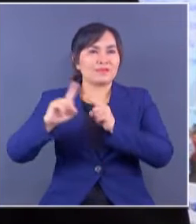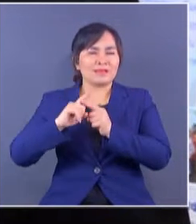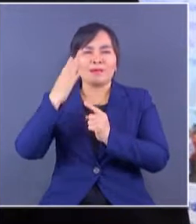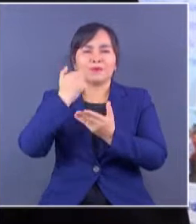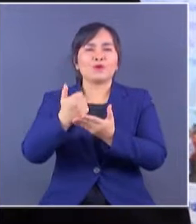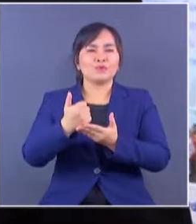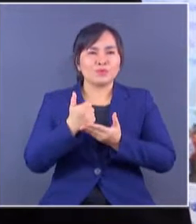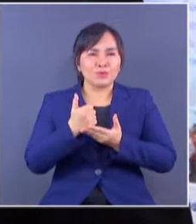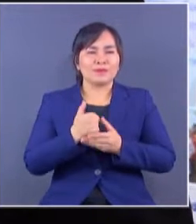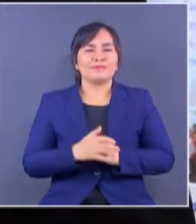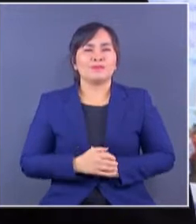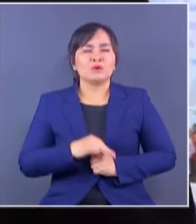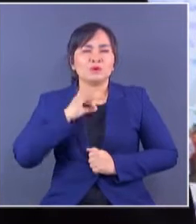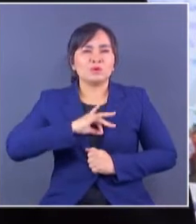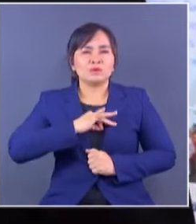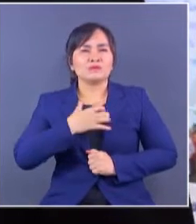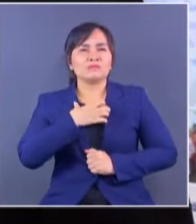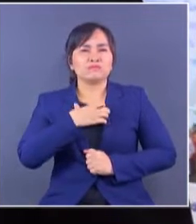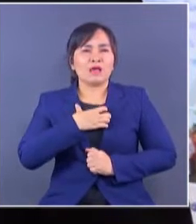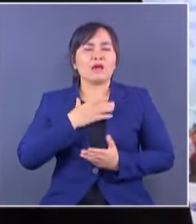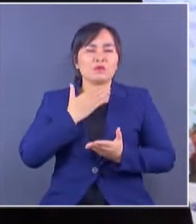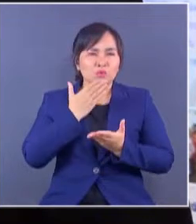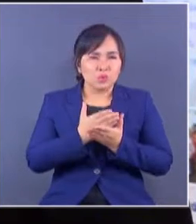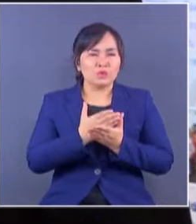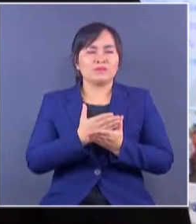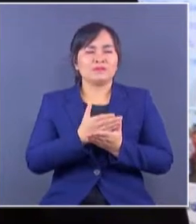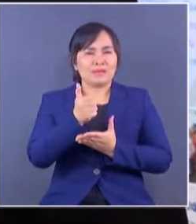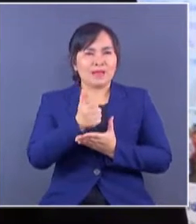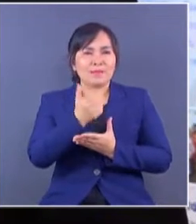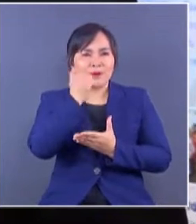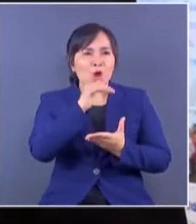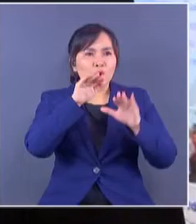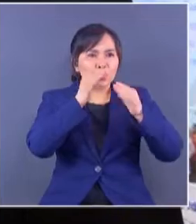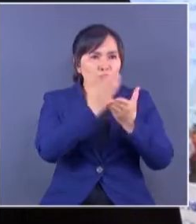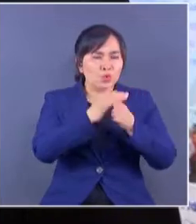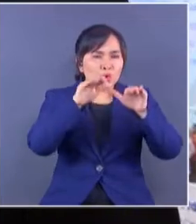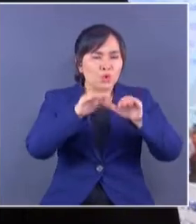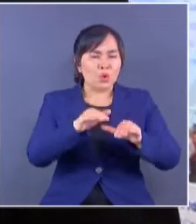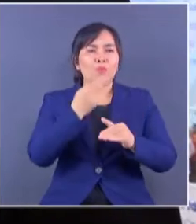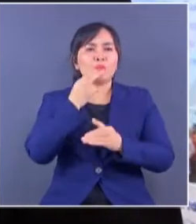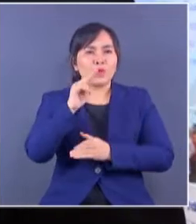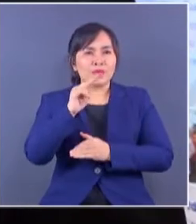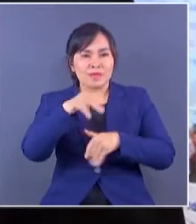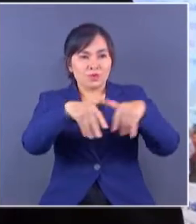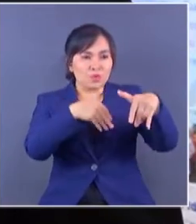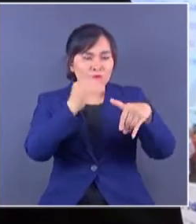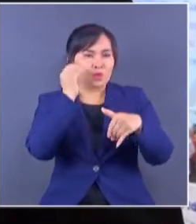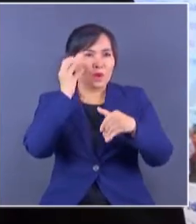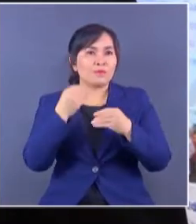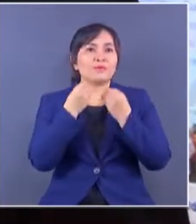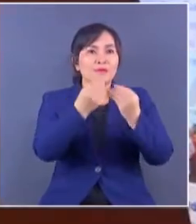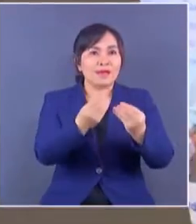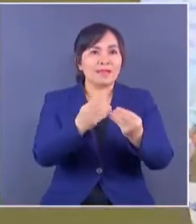าช่วยนะคะในการช่วยชุมชนในการช่วยลดละเลิกบุหรี่นะคะโดยการถ่ายทอดความรู้จากเด็ก